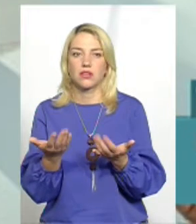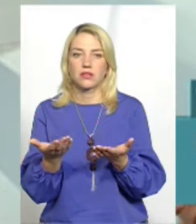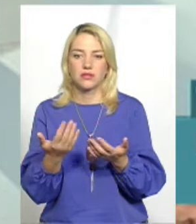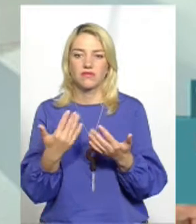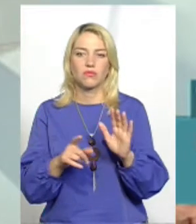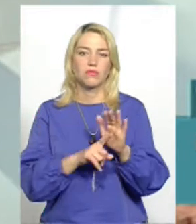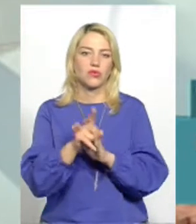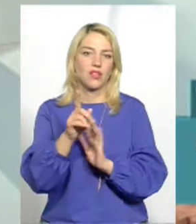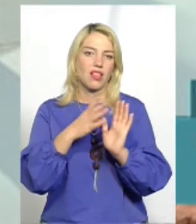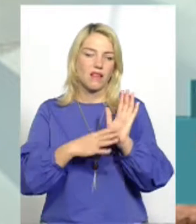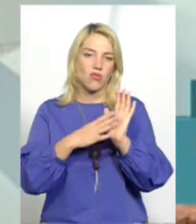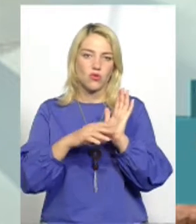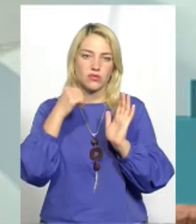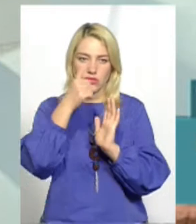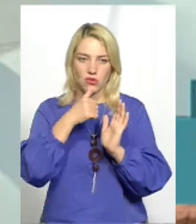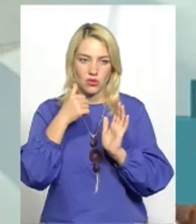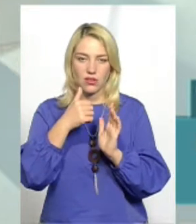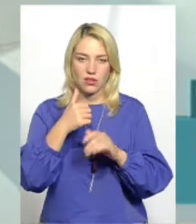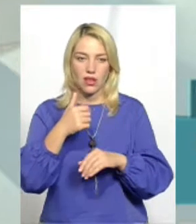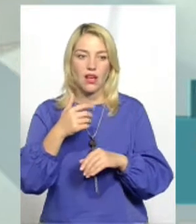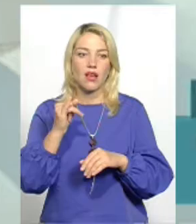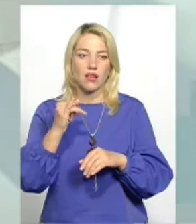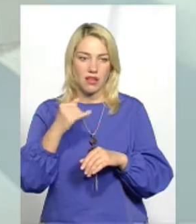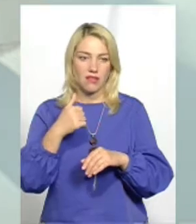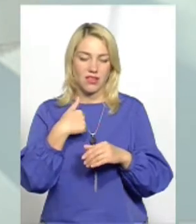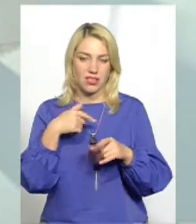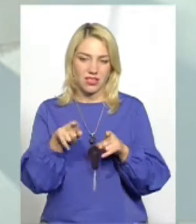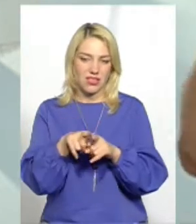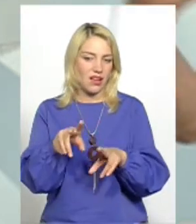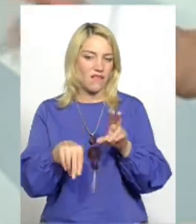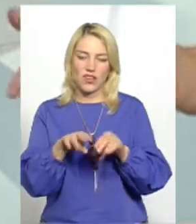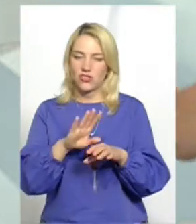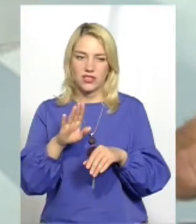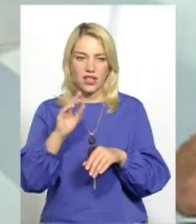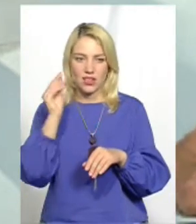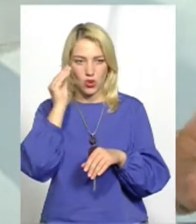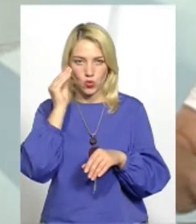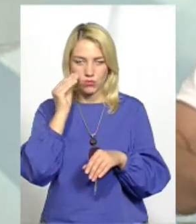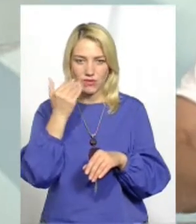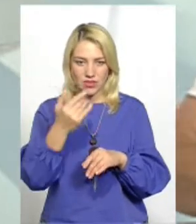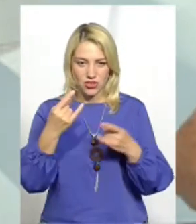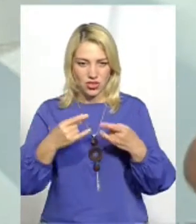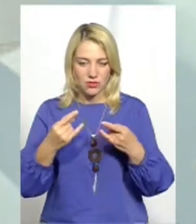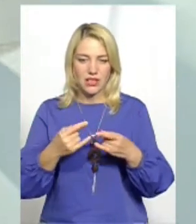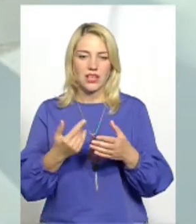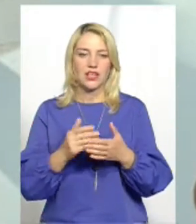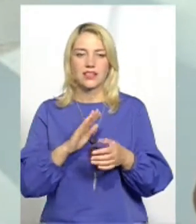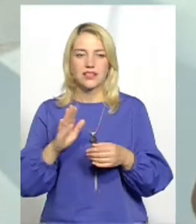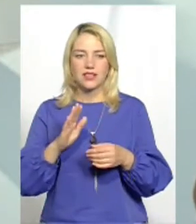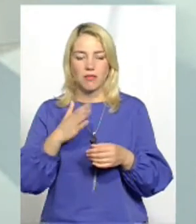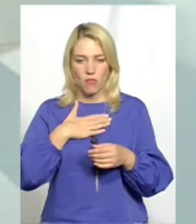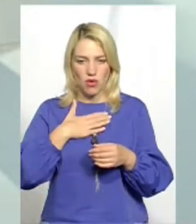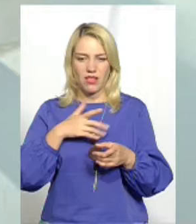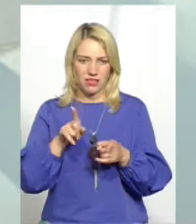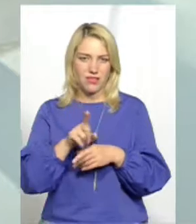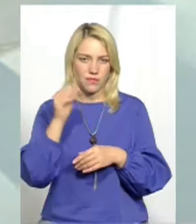90-ті. Коли рішалось по поняттях, я так вважаю, це не думка редакції, зразу підкреслю. Зрозуміло. Це